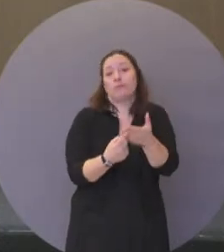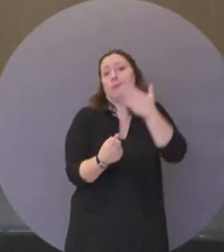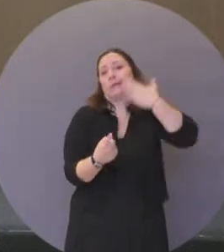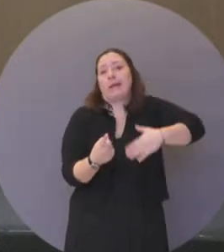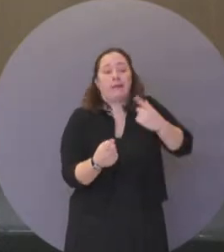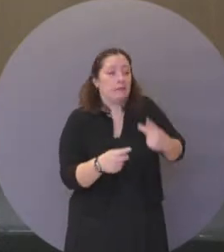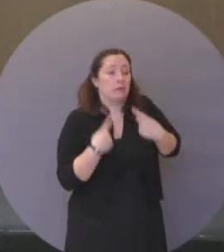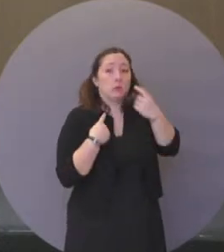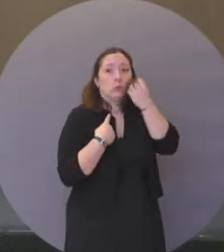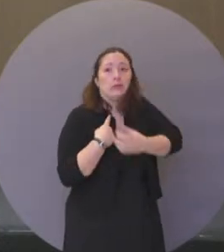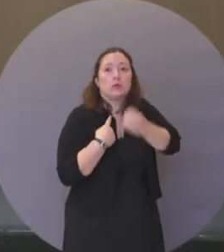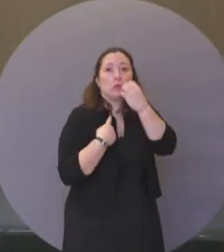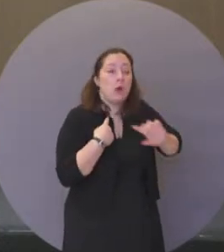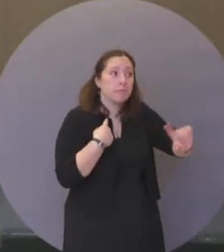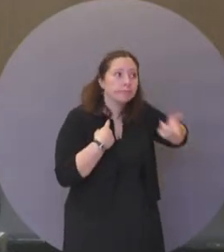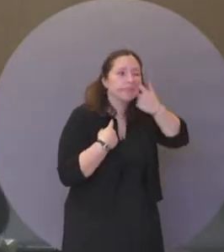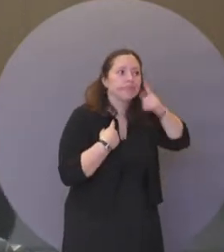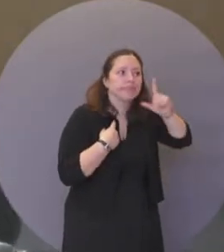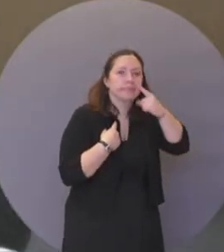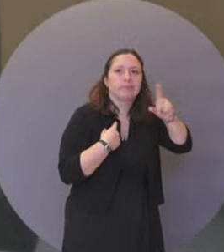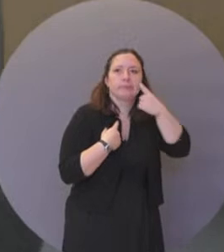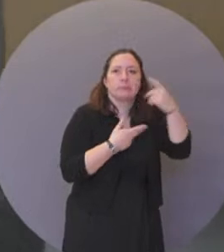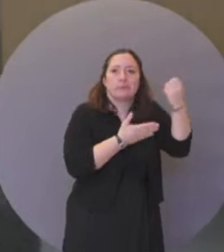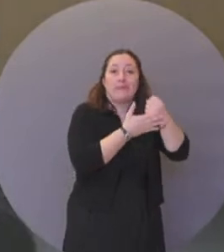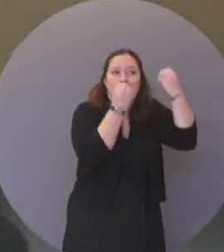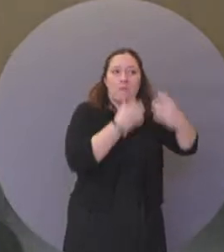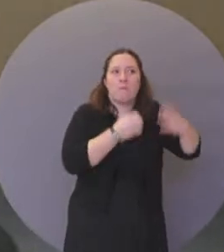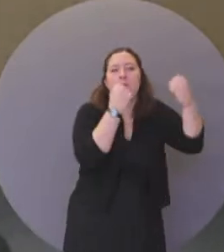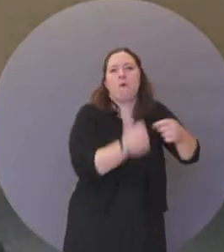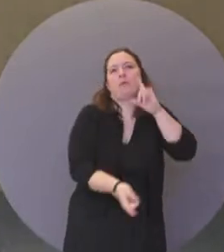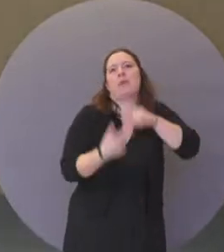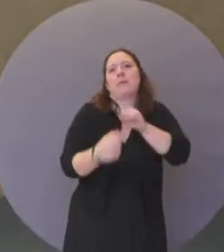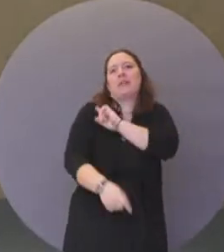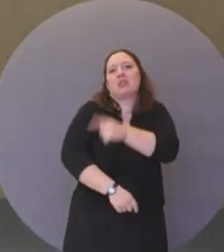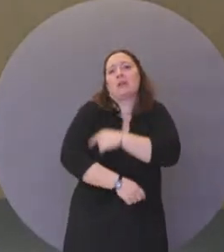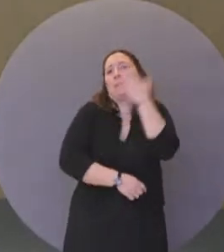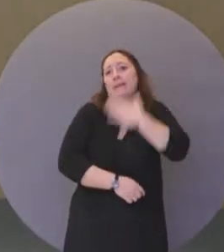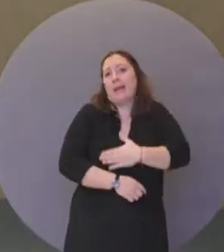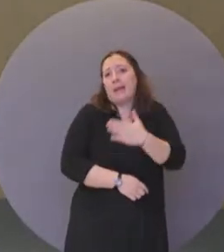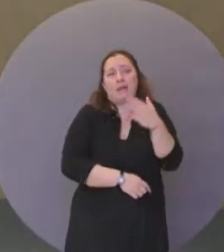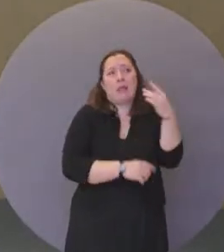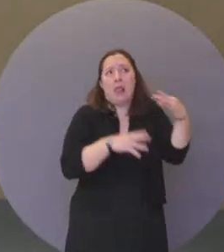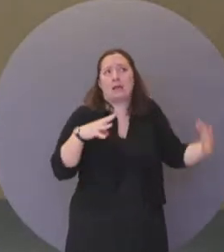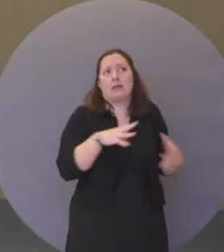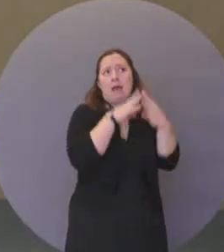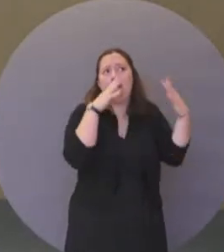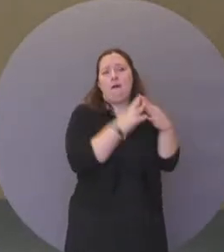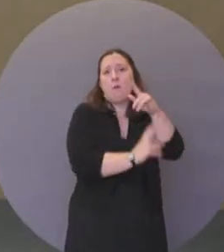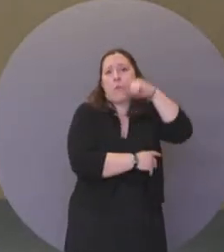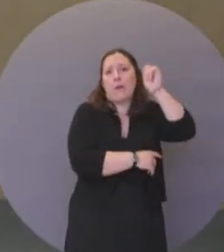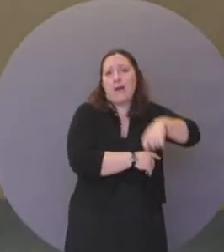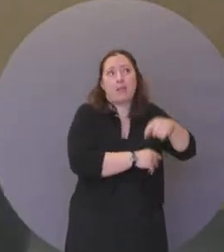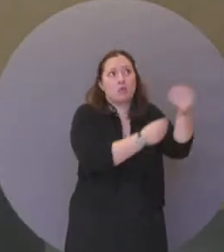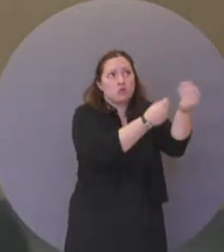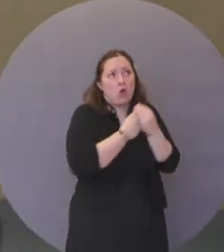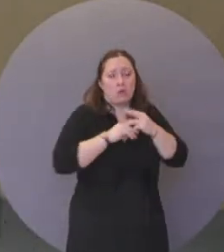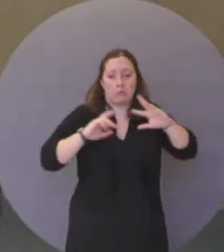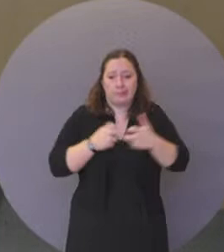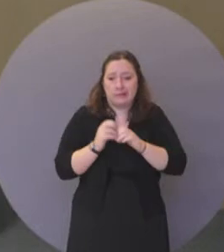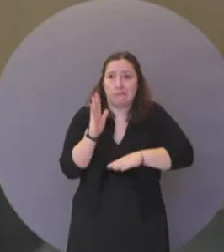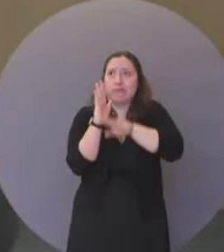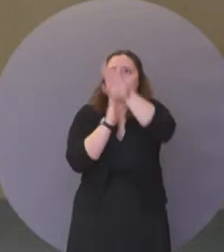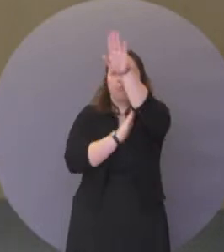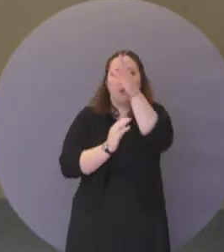nous préoccupons tous et toutes les conséquences de la guerre en Ukraine sur l'inflation et le coût de l'énergie viennent ajouter